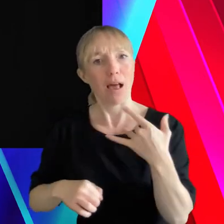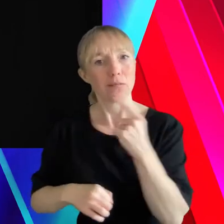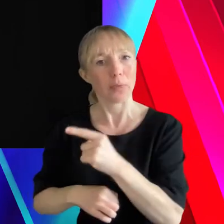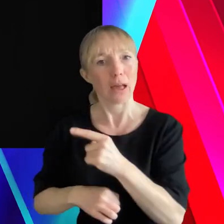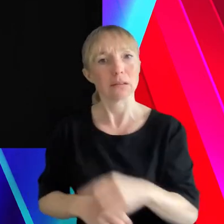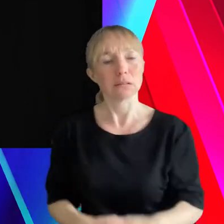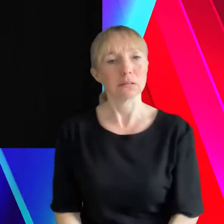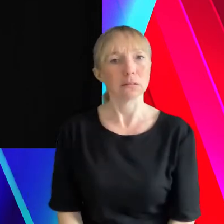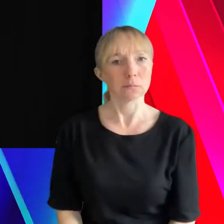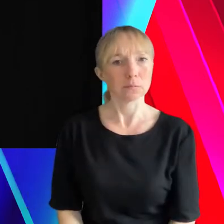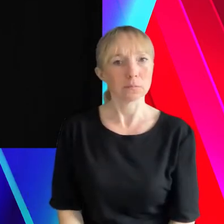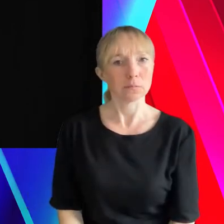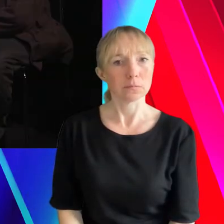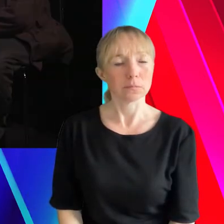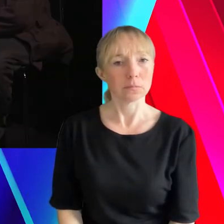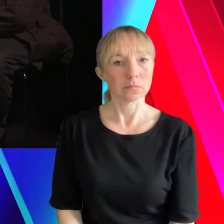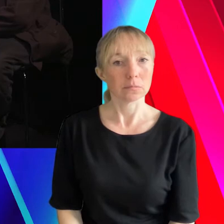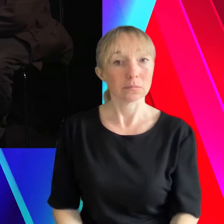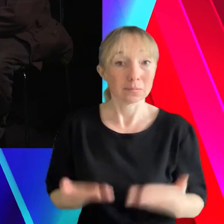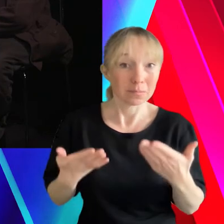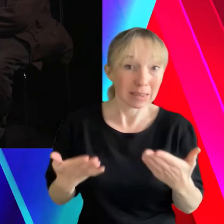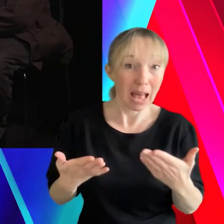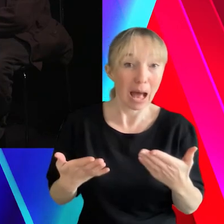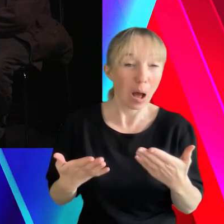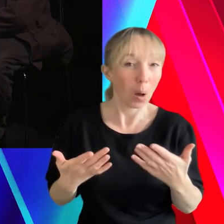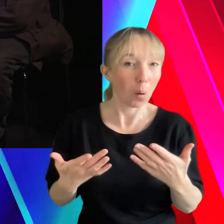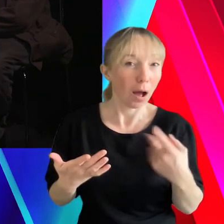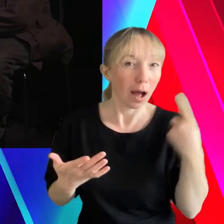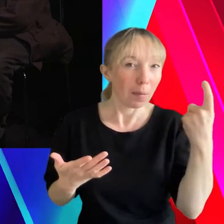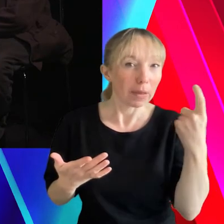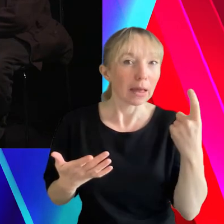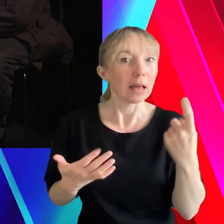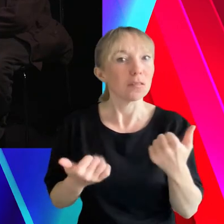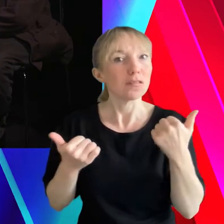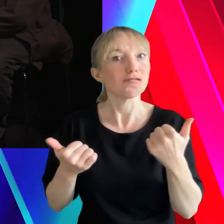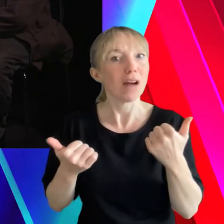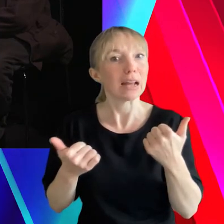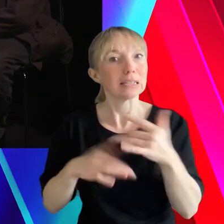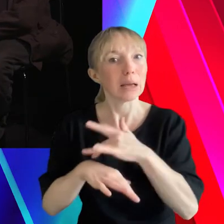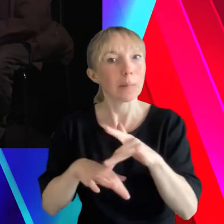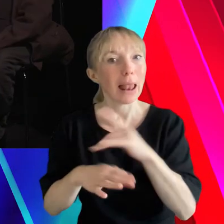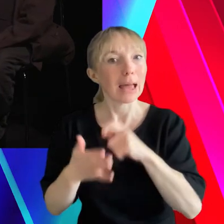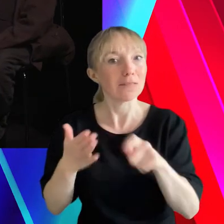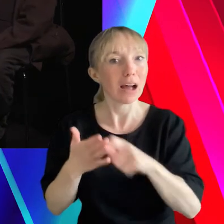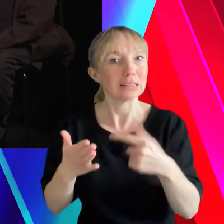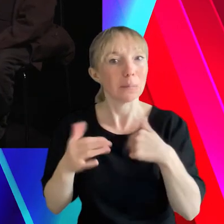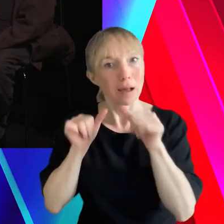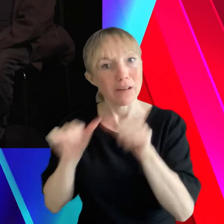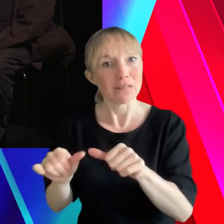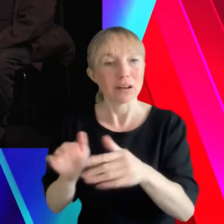برام در اولویت بزرگتری هست. Even now I keep thinking that the great playwrights of the world are my favorite.